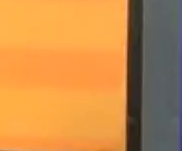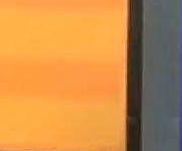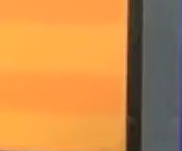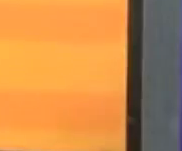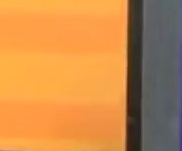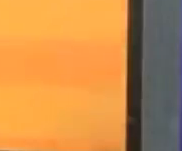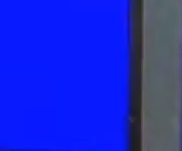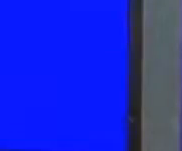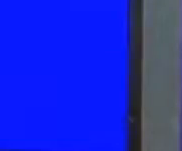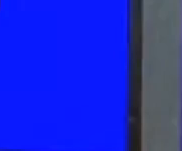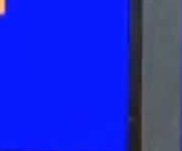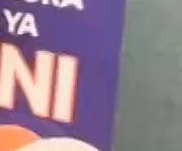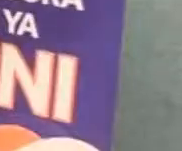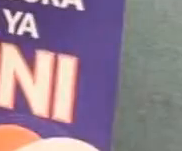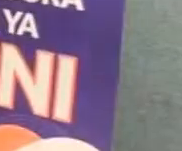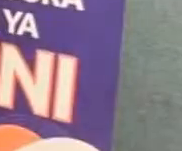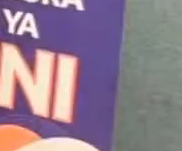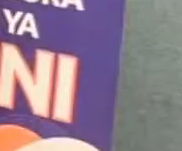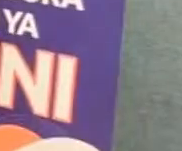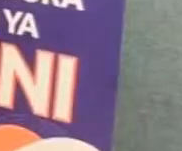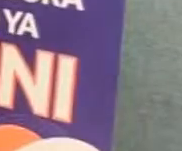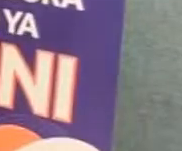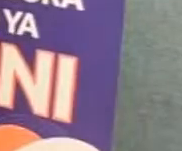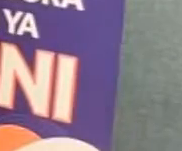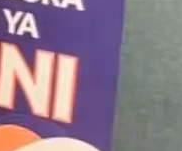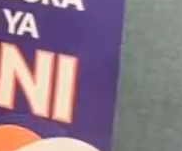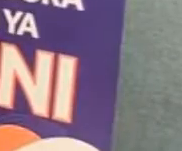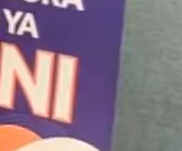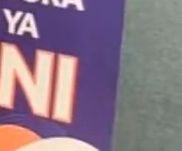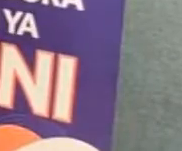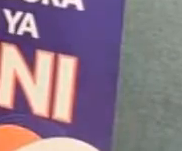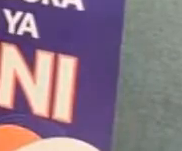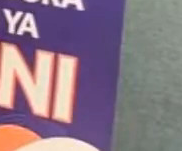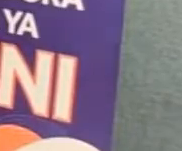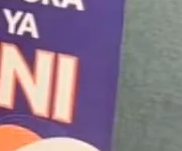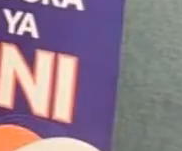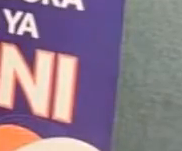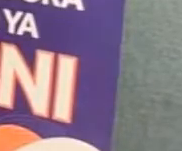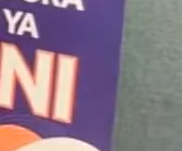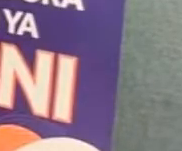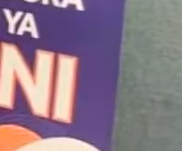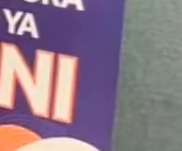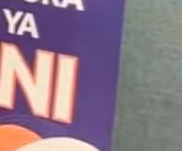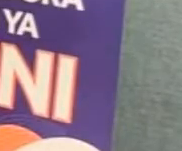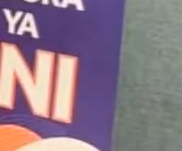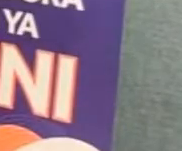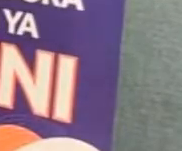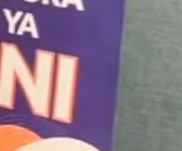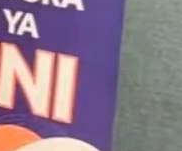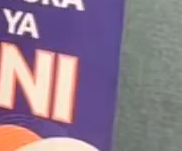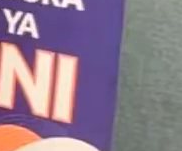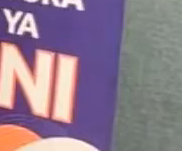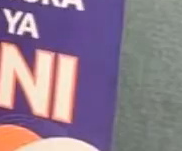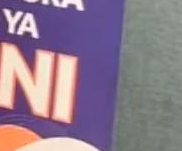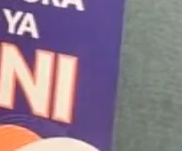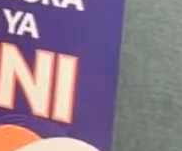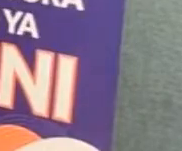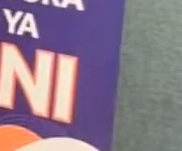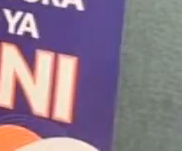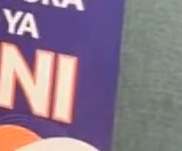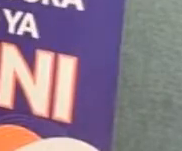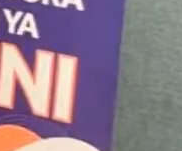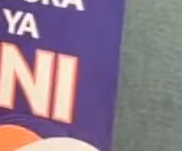Je, umeumoka! Kama ujeumoka kwenye kikli ndiyo mambo yote, hata tuko na fridge, kodi yake